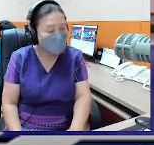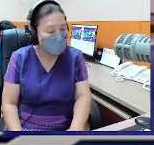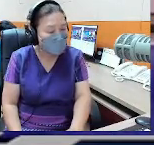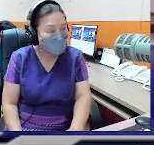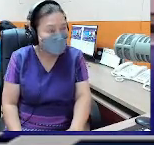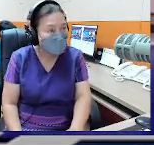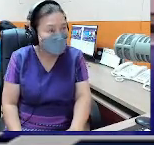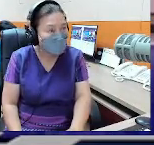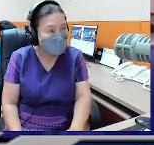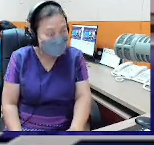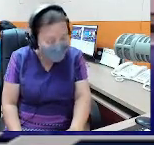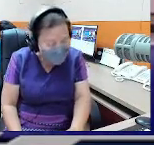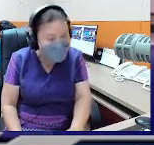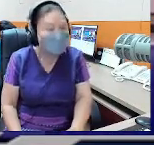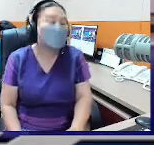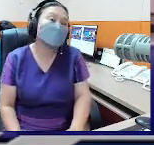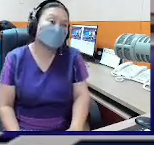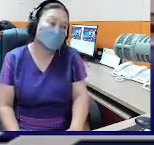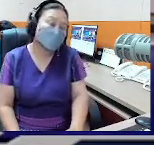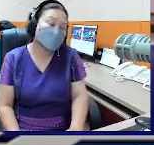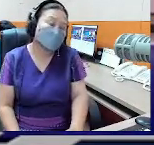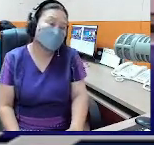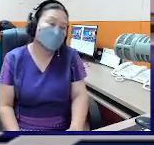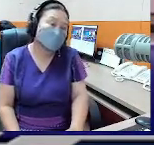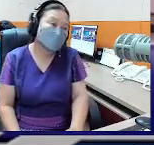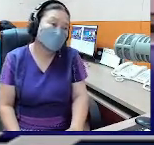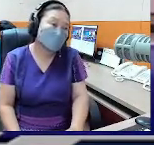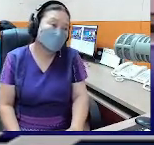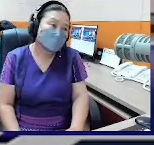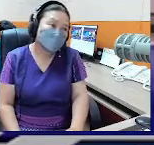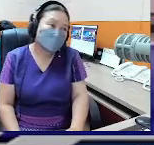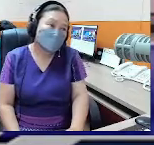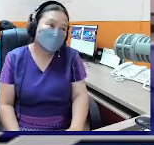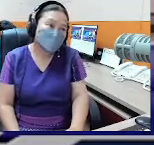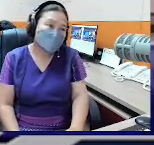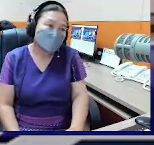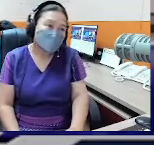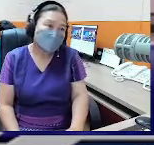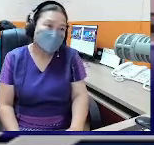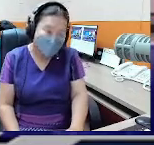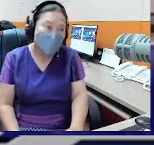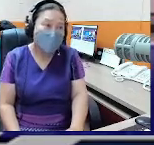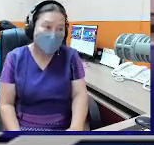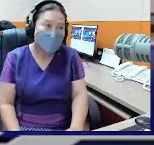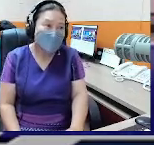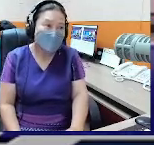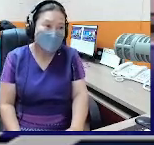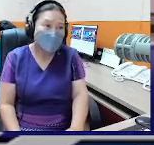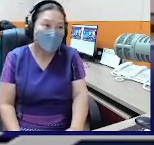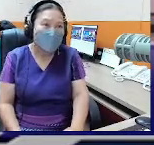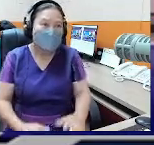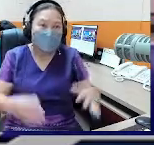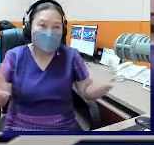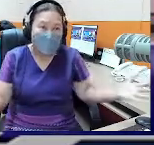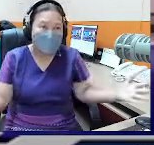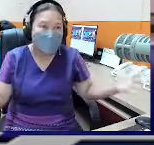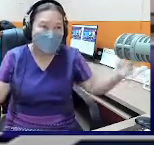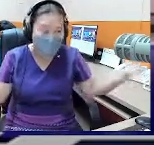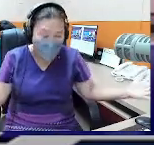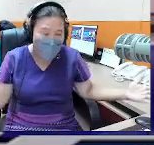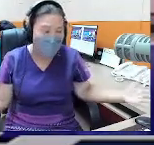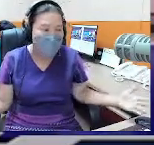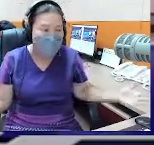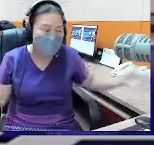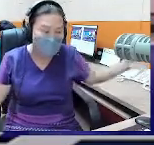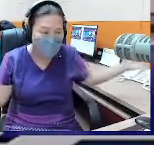ารถจุคนได้ถึง400คนนะคะแล้วก็สามารถเข้าไปดูในเว็บไซต์ของเราได้เลยนะคะ ค่ะหอประชุมใหญ่